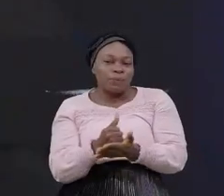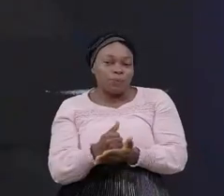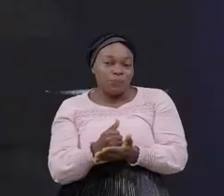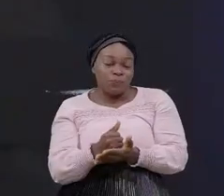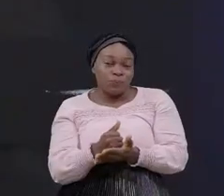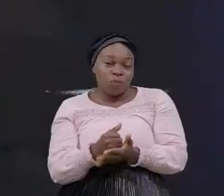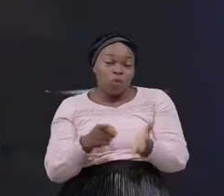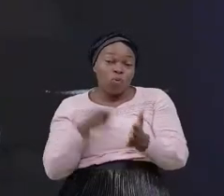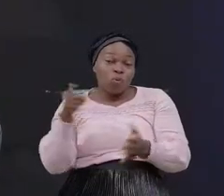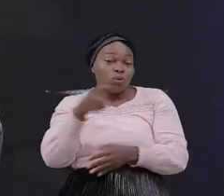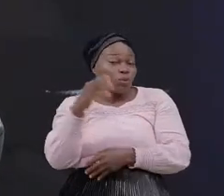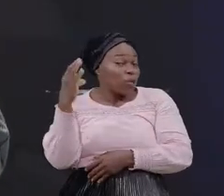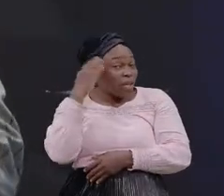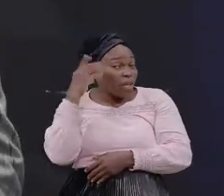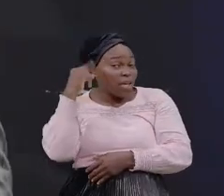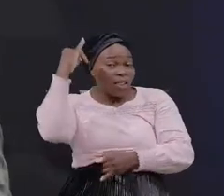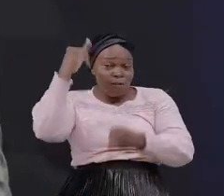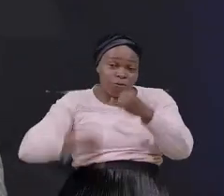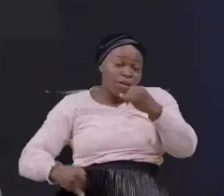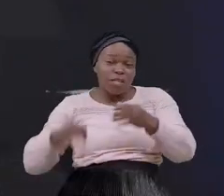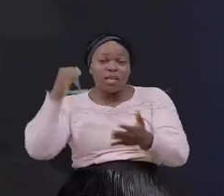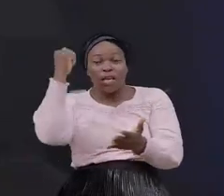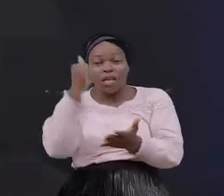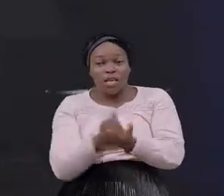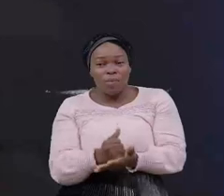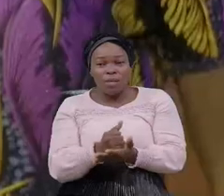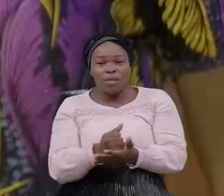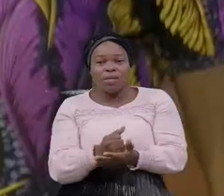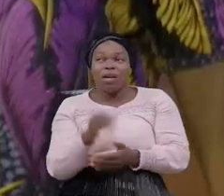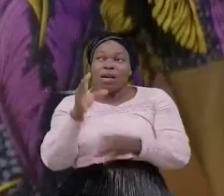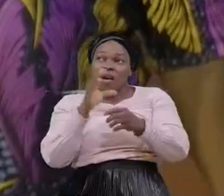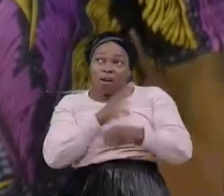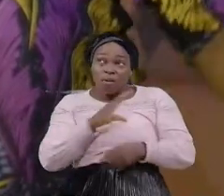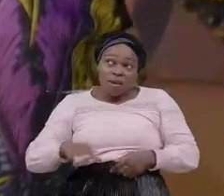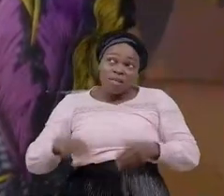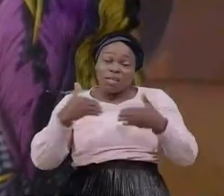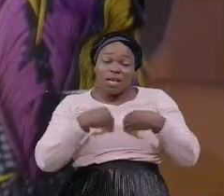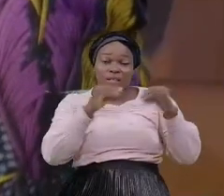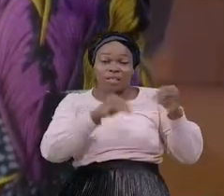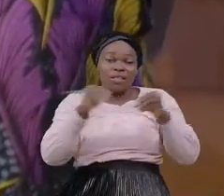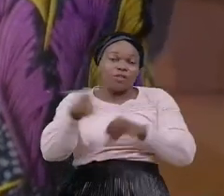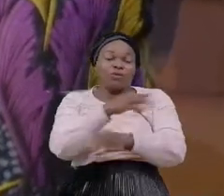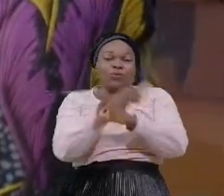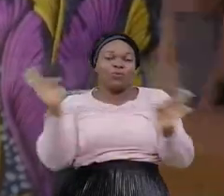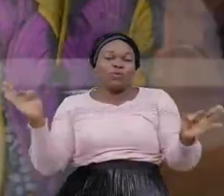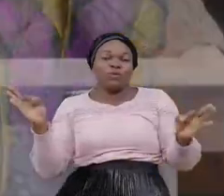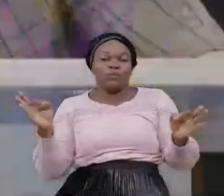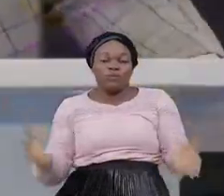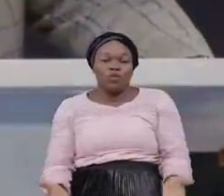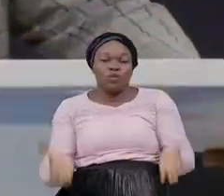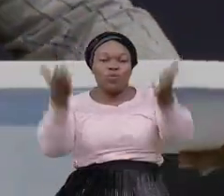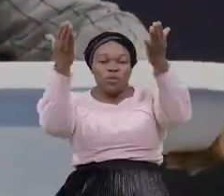Dès que vous aurez entendu le dernier Amen, Christ vous affranchira. Levez la main